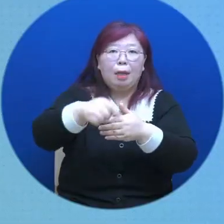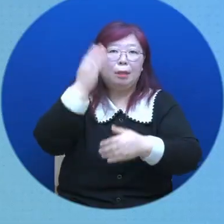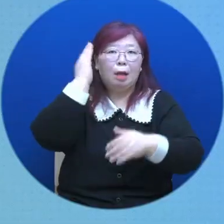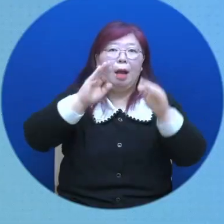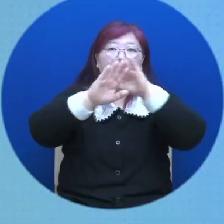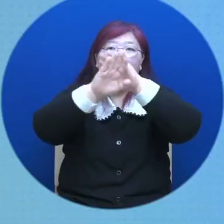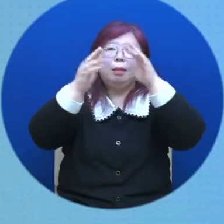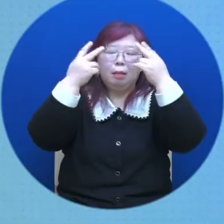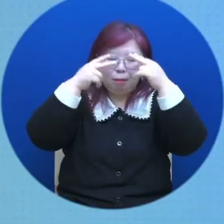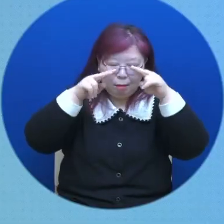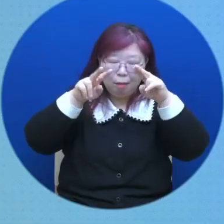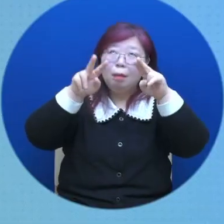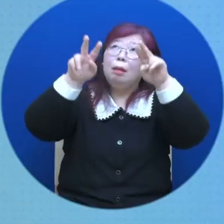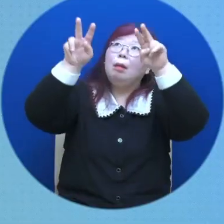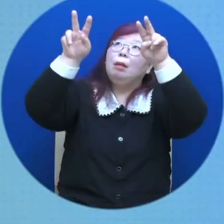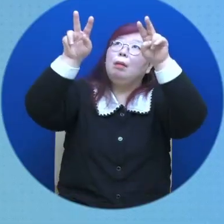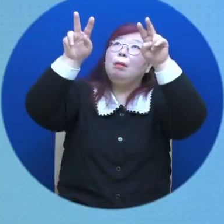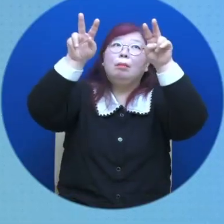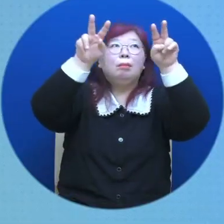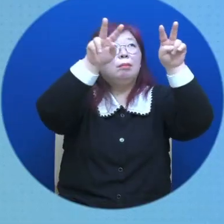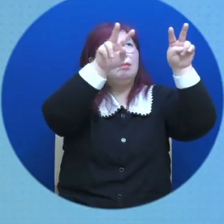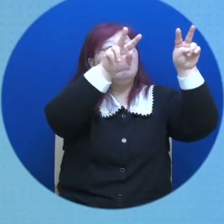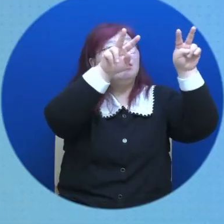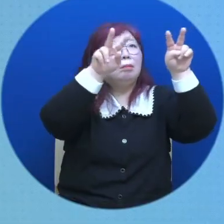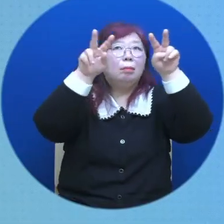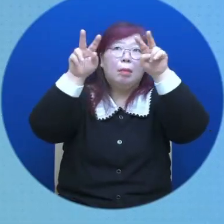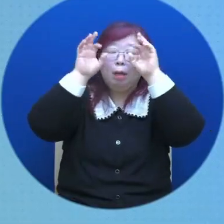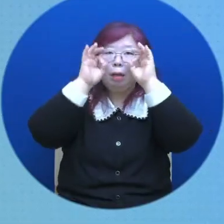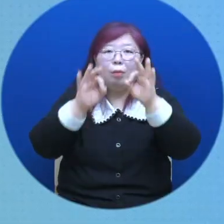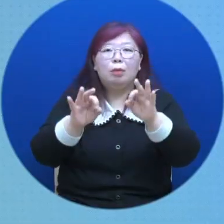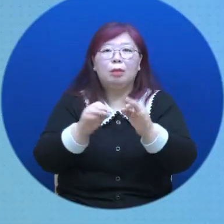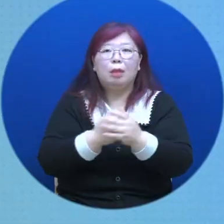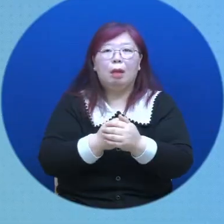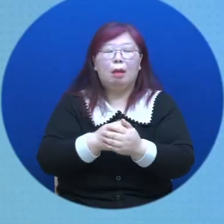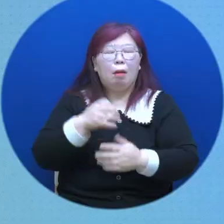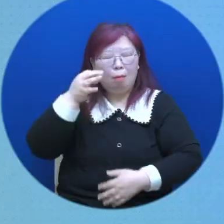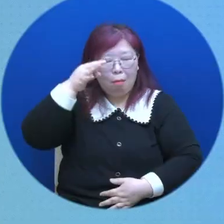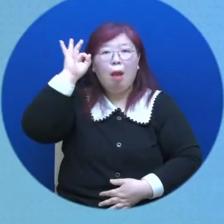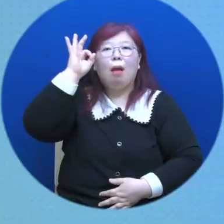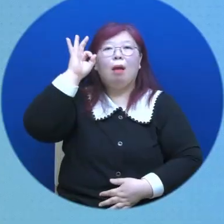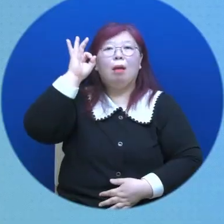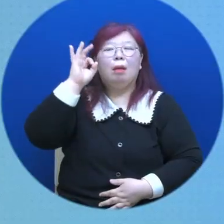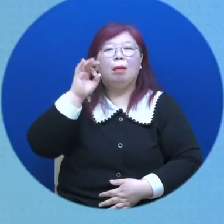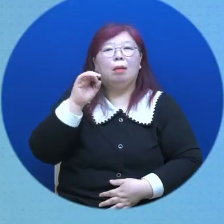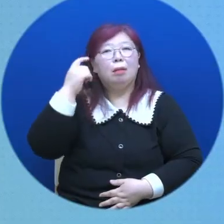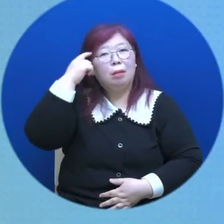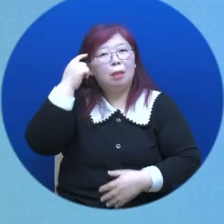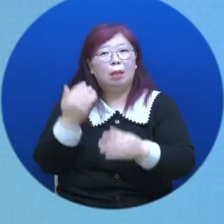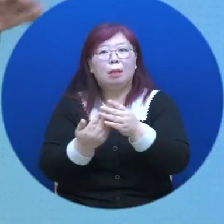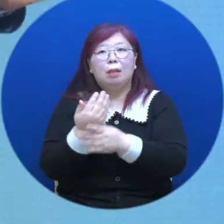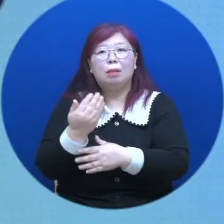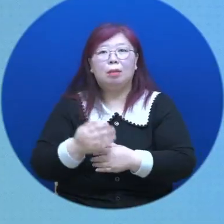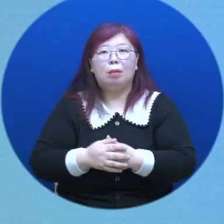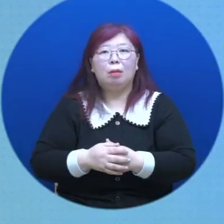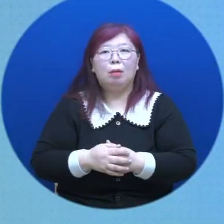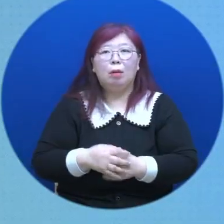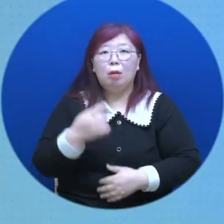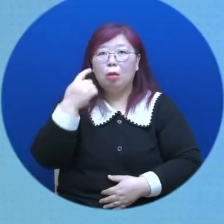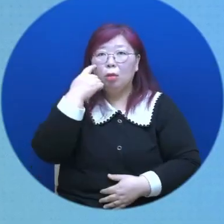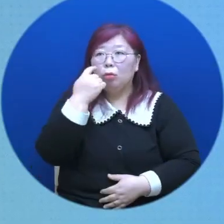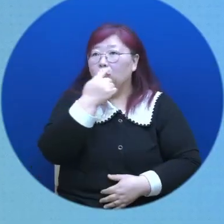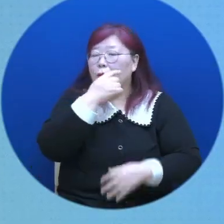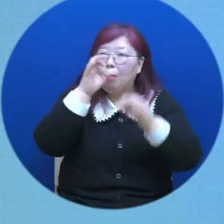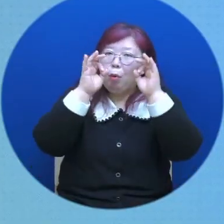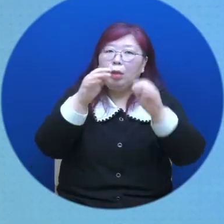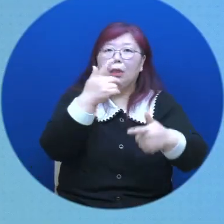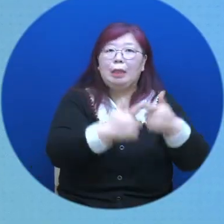하늘을 물구름이 쳐다보는데 번뜩 그 생각이 드는 거예요. 눈에 보이는 나무,